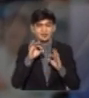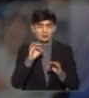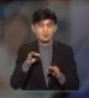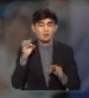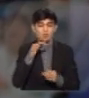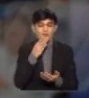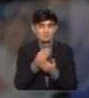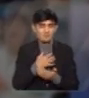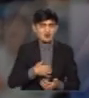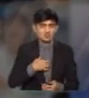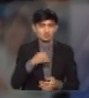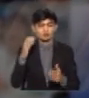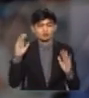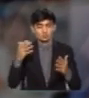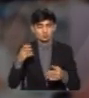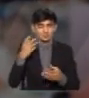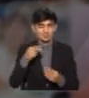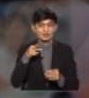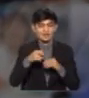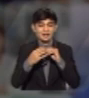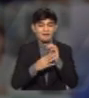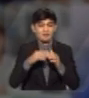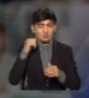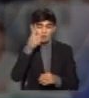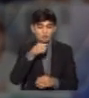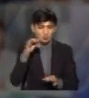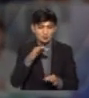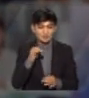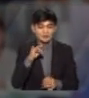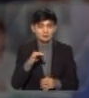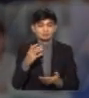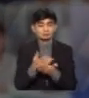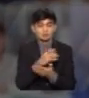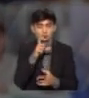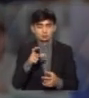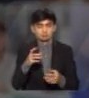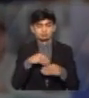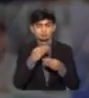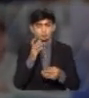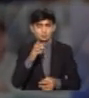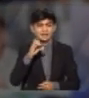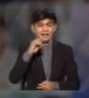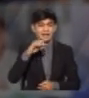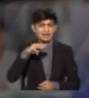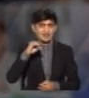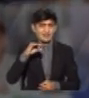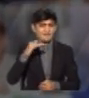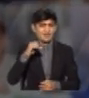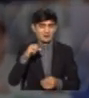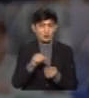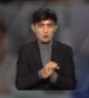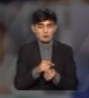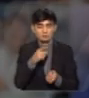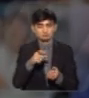главном событии в вашей жизни в 2019 году. Победителям достанутся сертификаты на покупку электроники на сумму